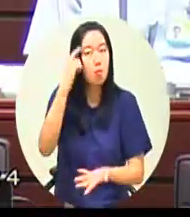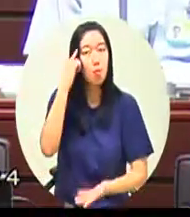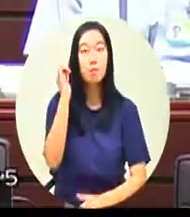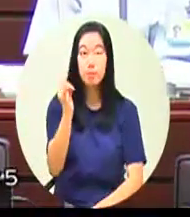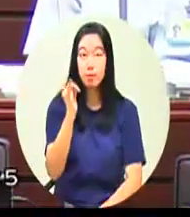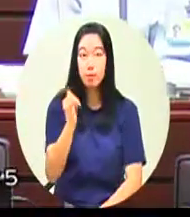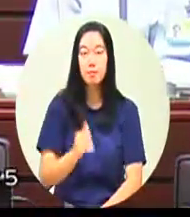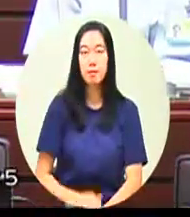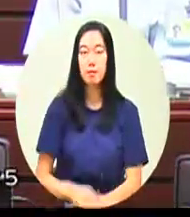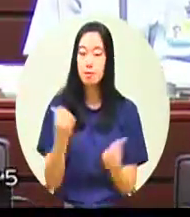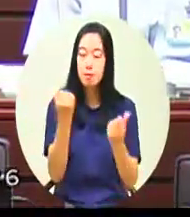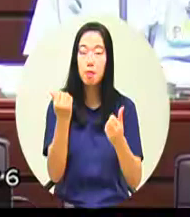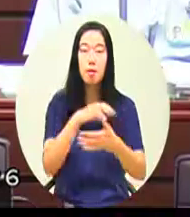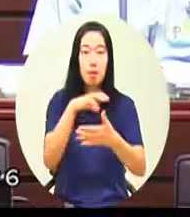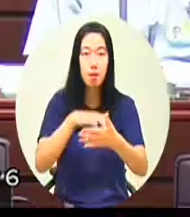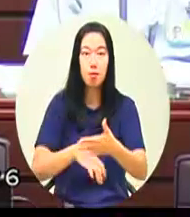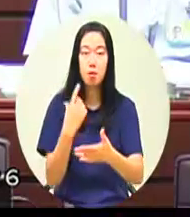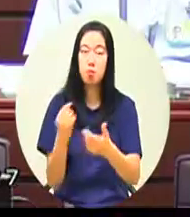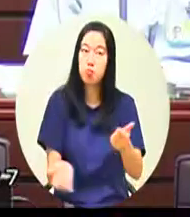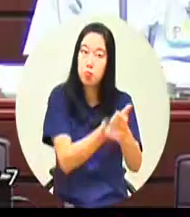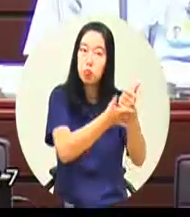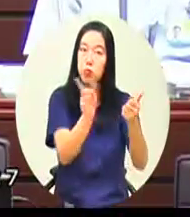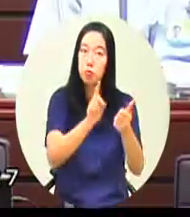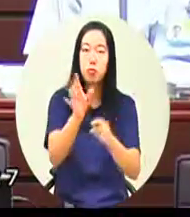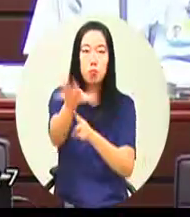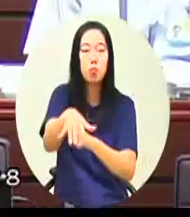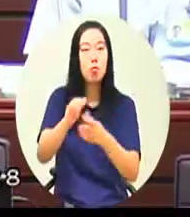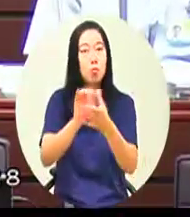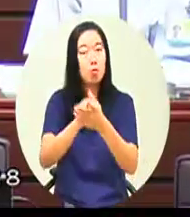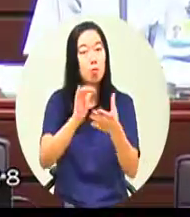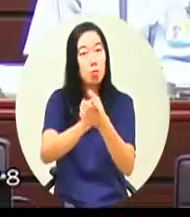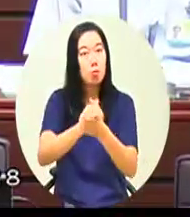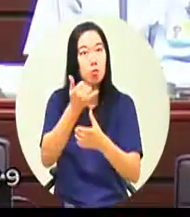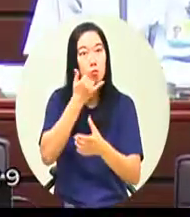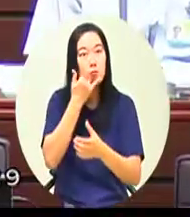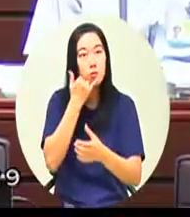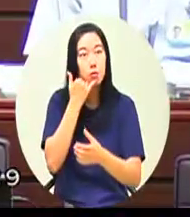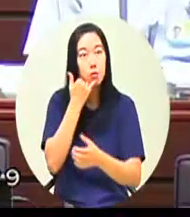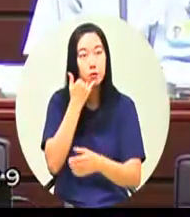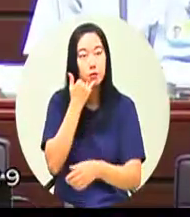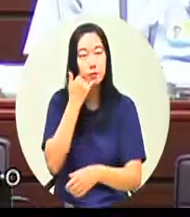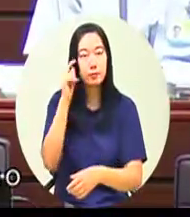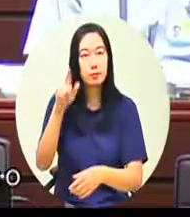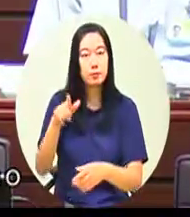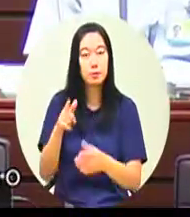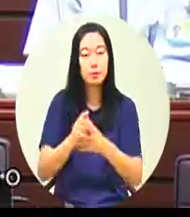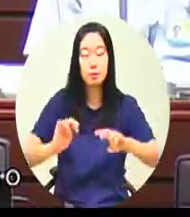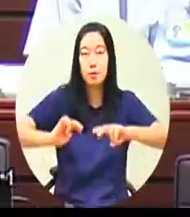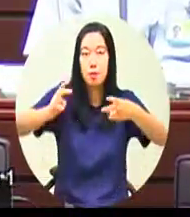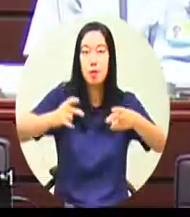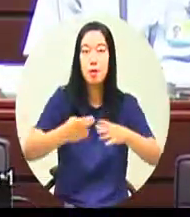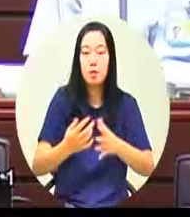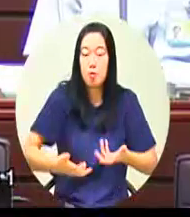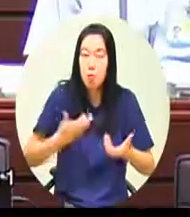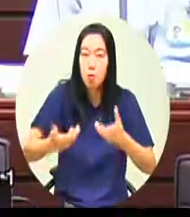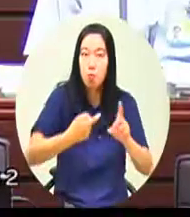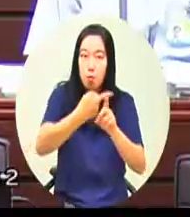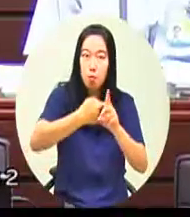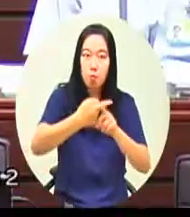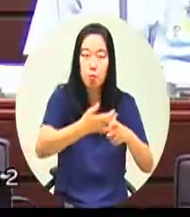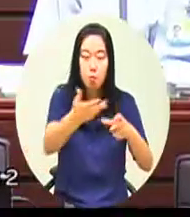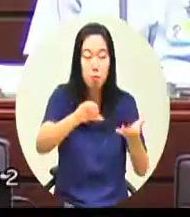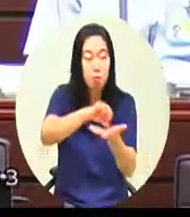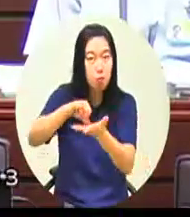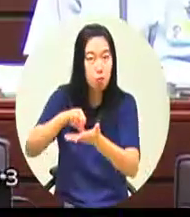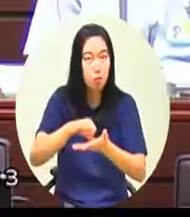歹。伊包括讲鼓励咱的农民朋友建立的诶港股迄个温室哦，当然伊价格较贵，但是